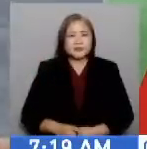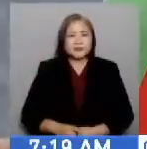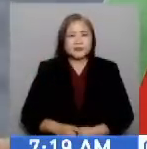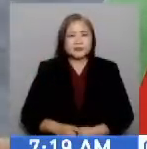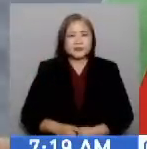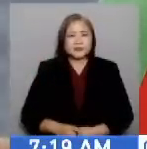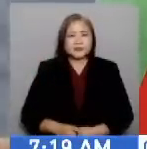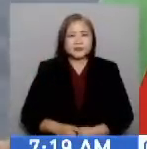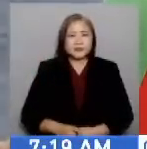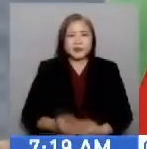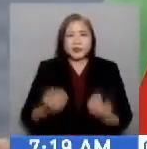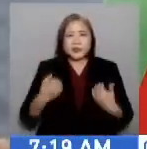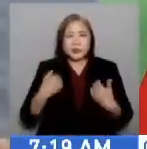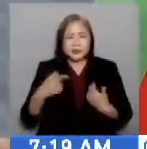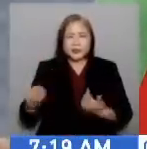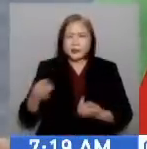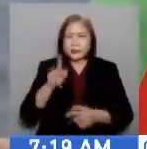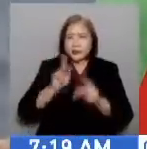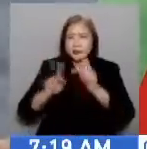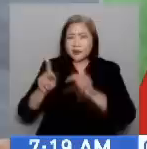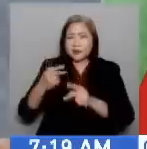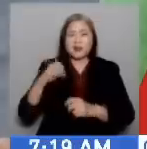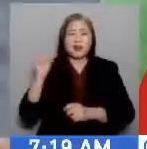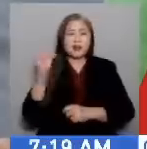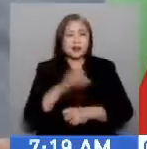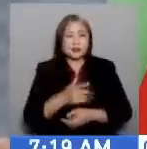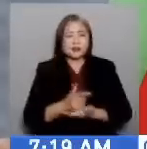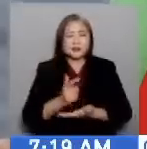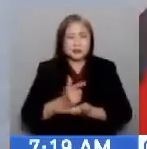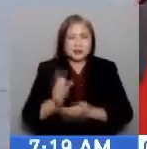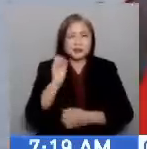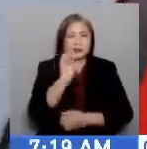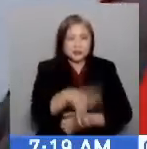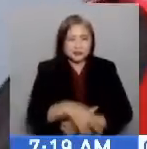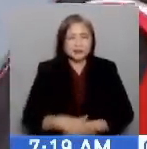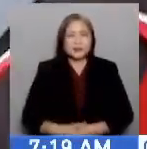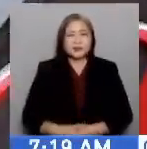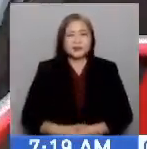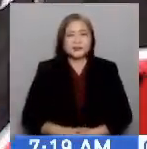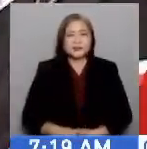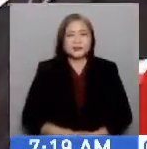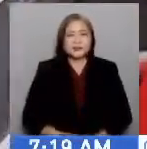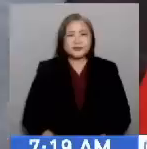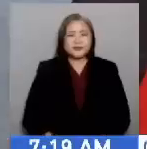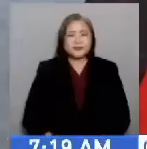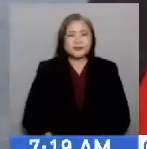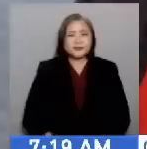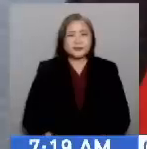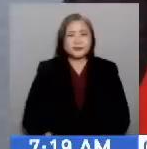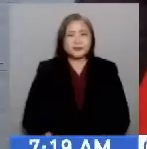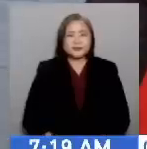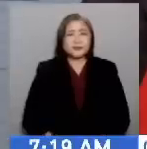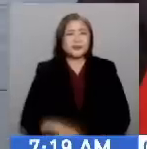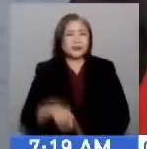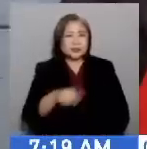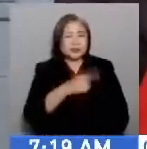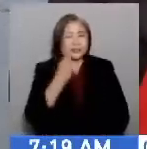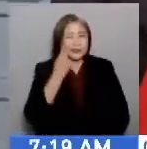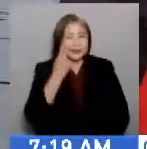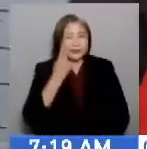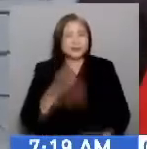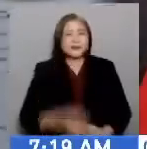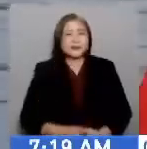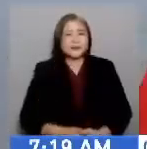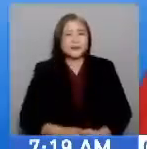tao, hindi nagtatapos sa dagat. Hindi magbabago isda. Nakasama ko siya yung pagkakatambak niya. Lalo na nakaraang taon, naranasan namin ang crisis